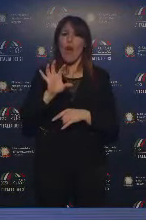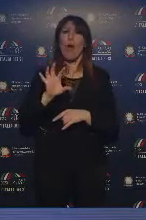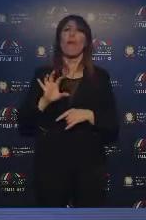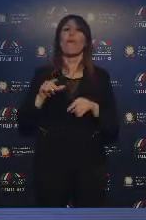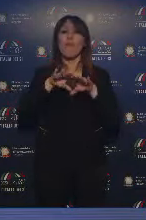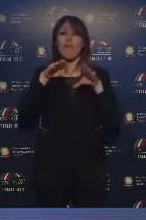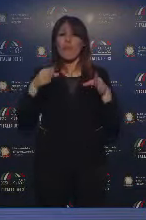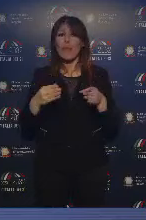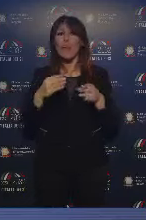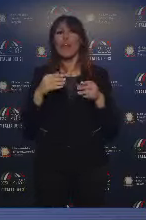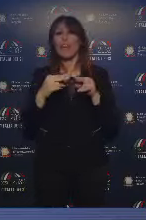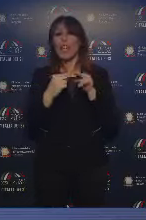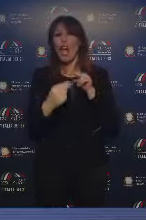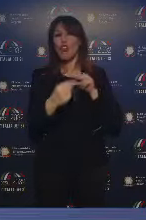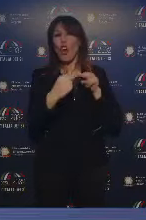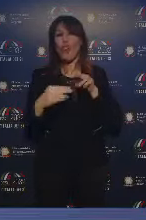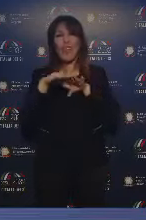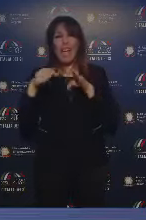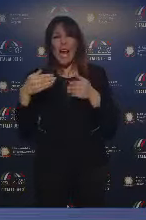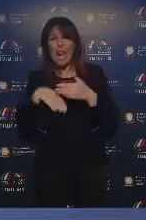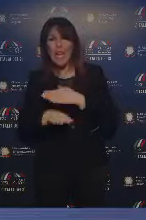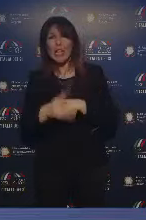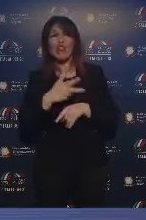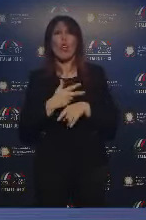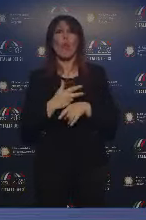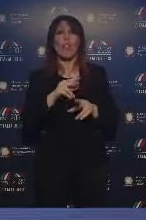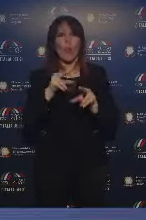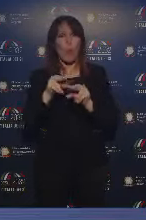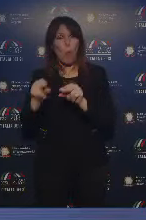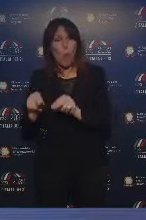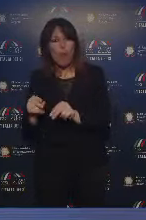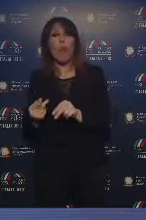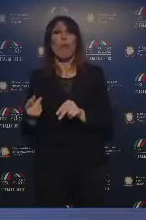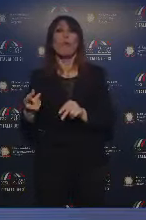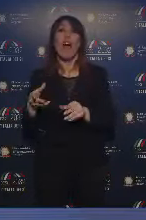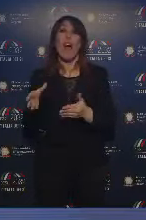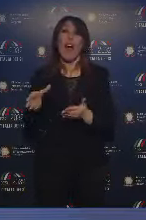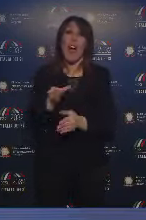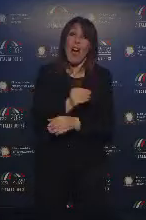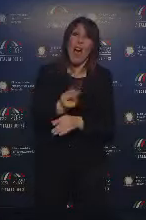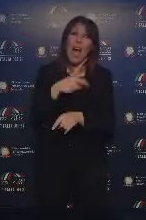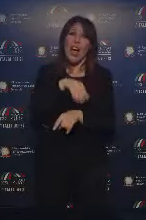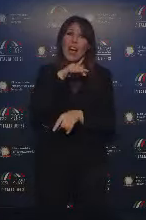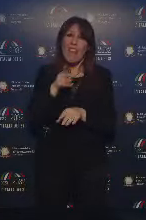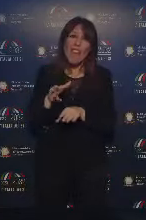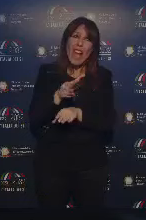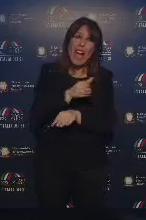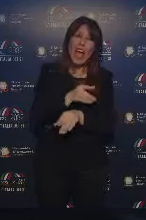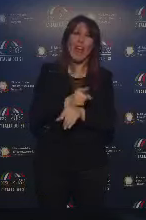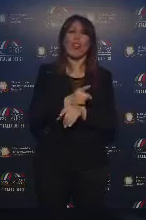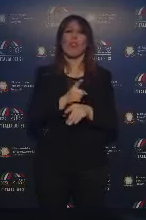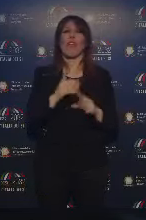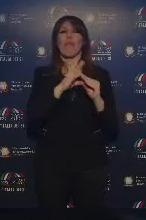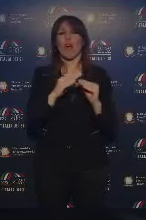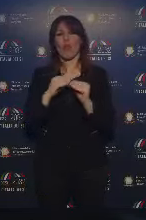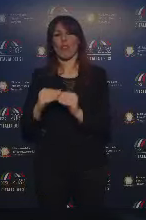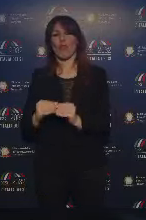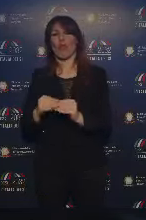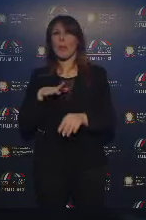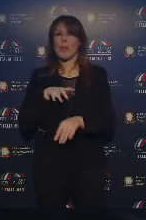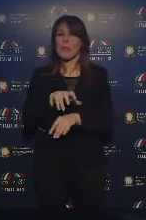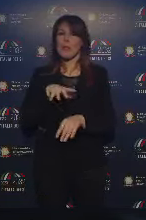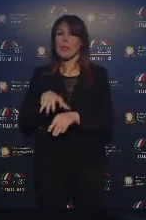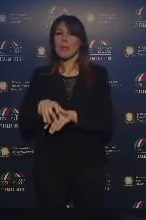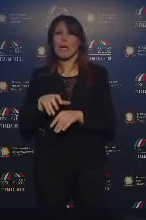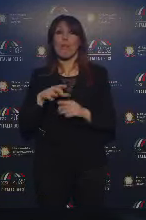che non basta progettare il nuovo ma devi recuperare la manutenzione che sul vech non sempre è stata